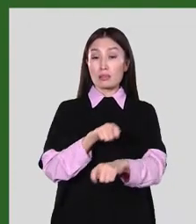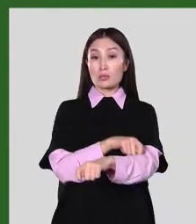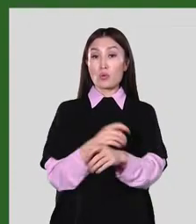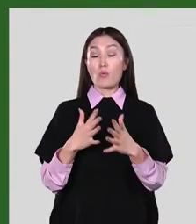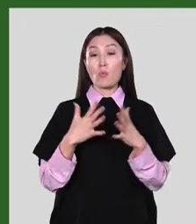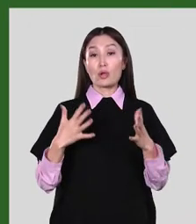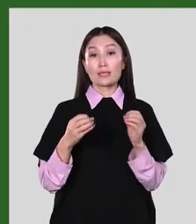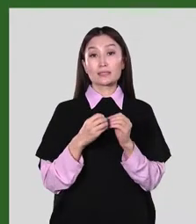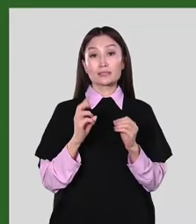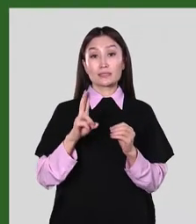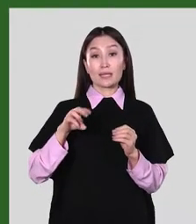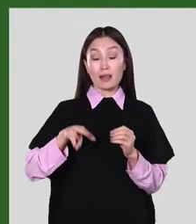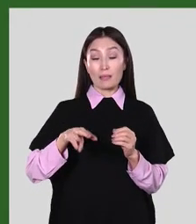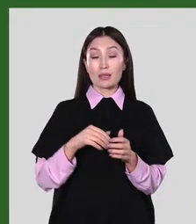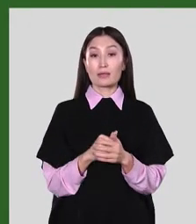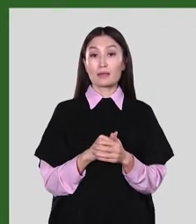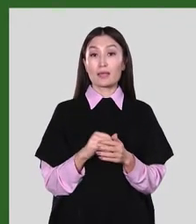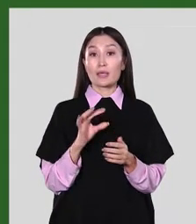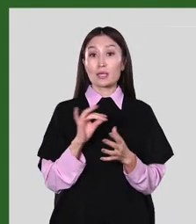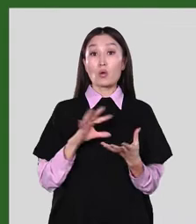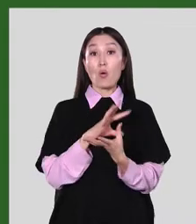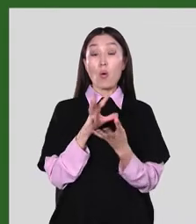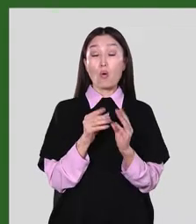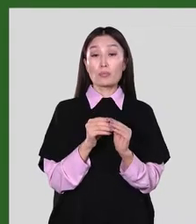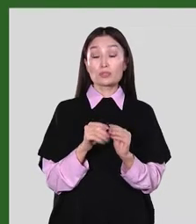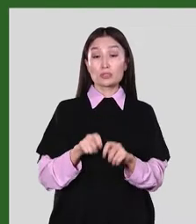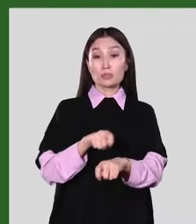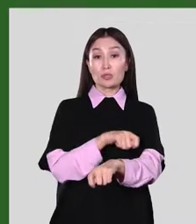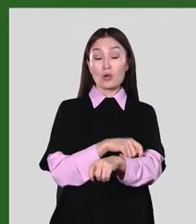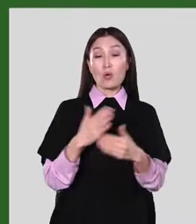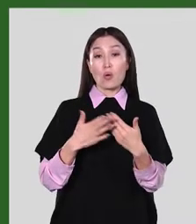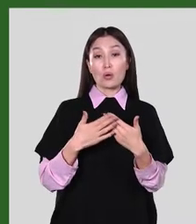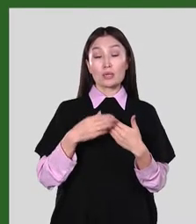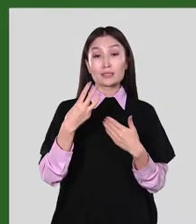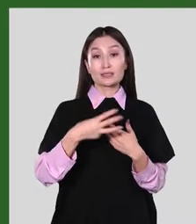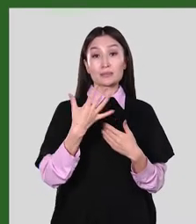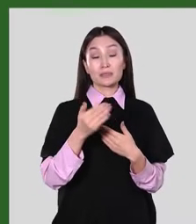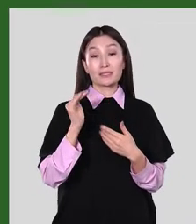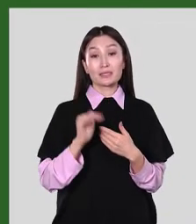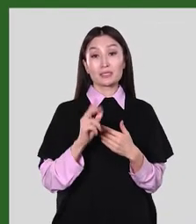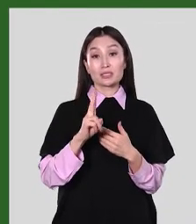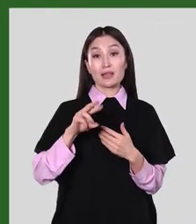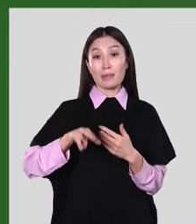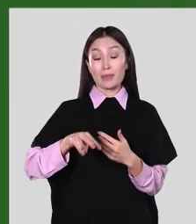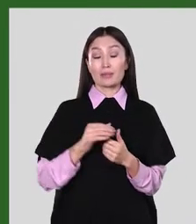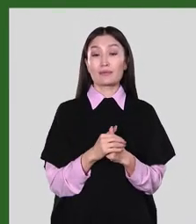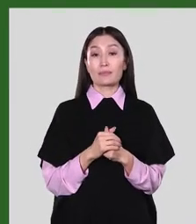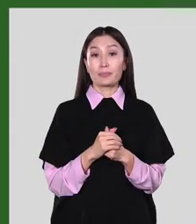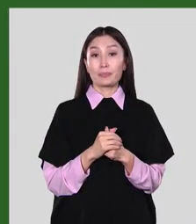10 километров и общей протяженностью около 35 тысяч километров